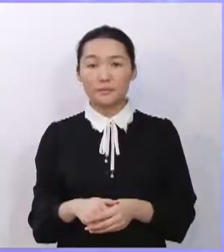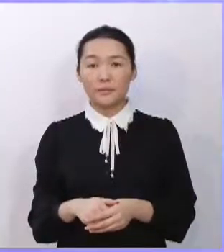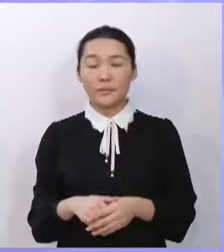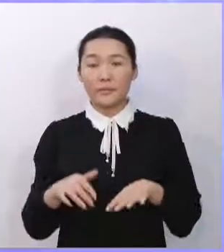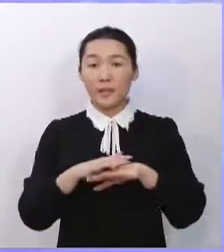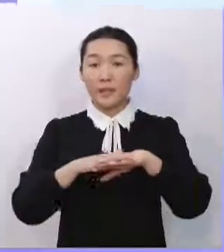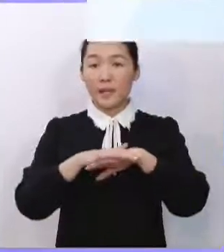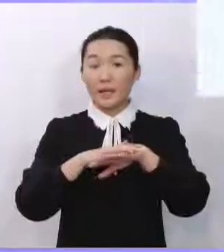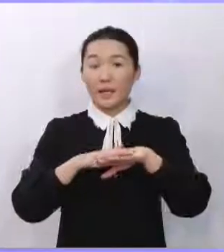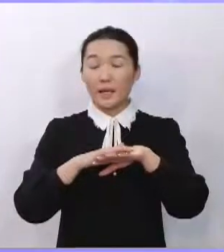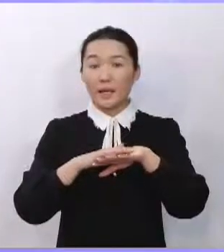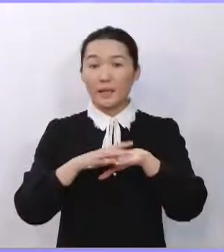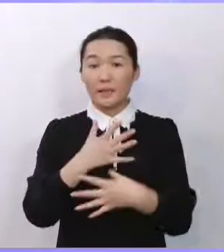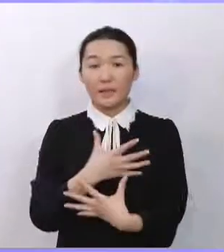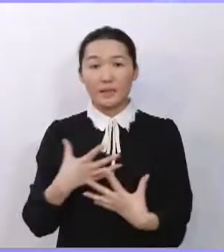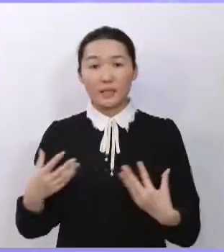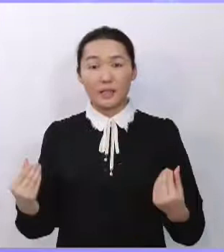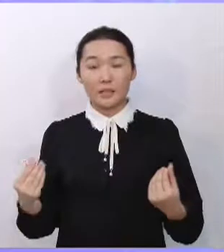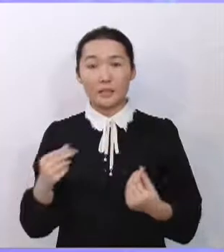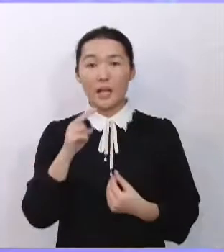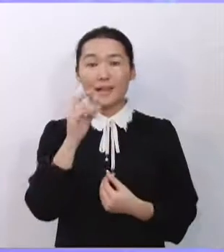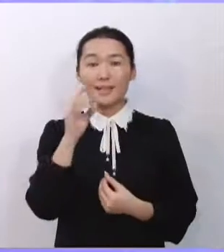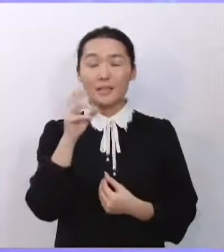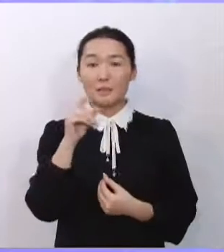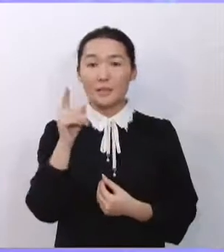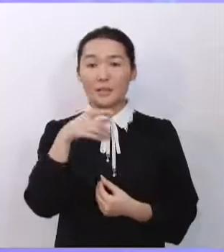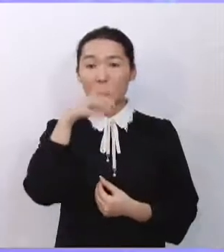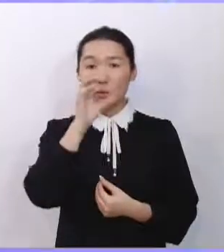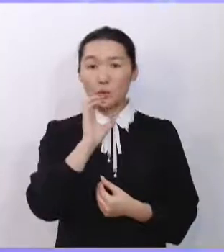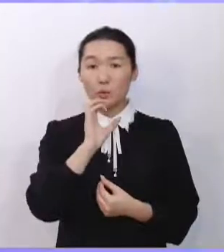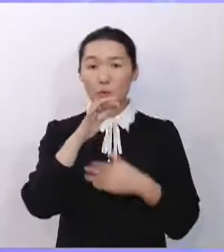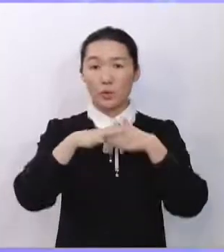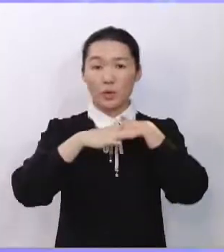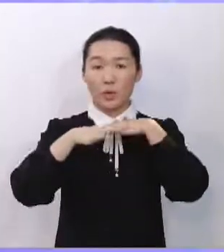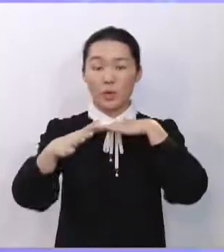Элдер жазында кымыз ичүү үчүн жайлоого барышат.